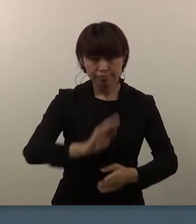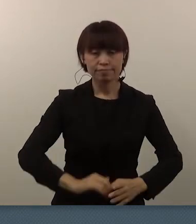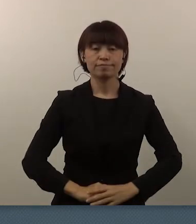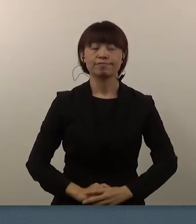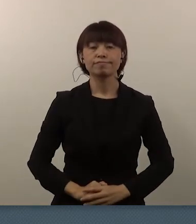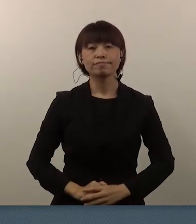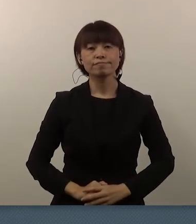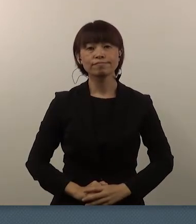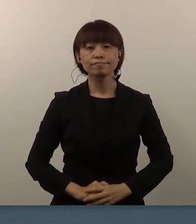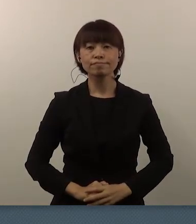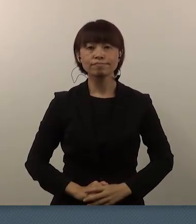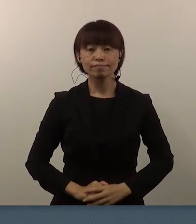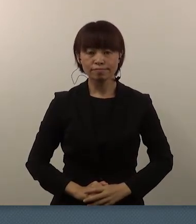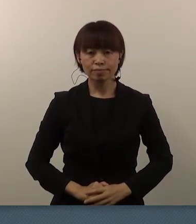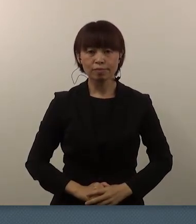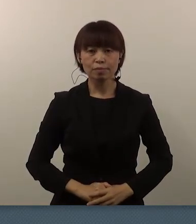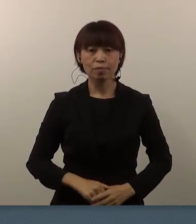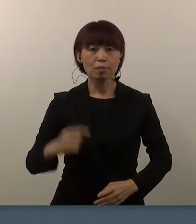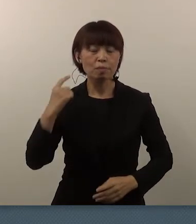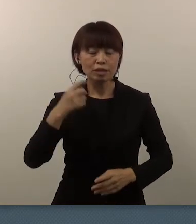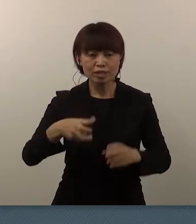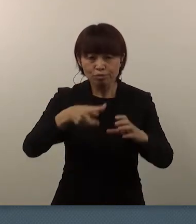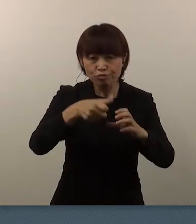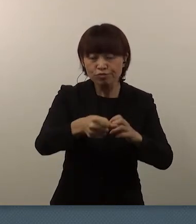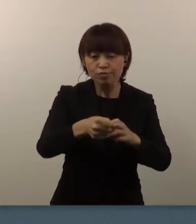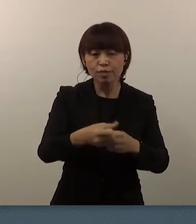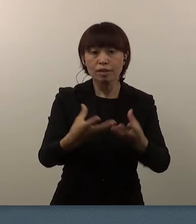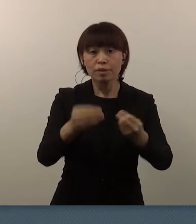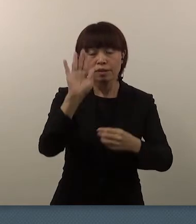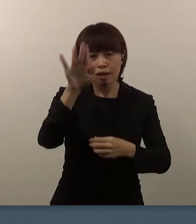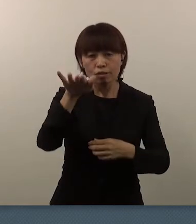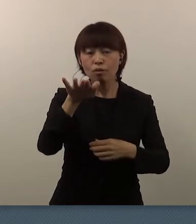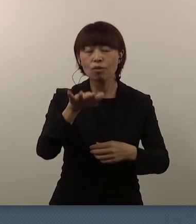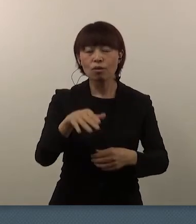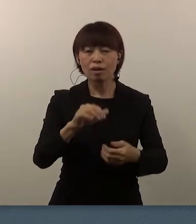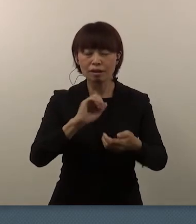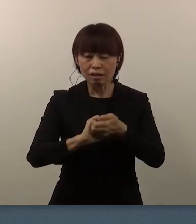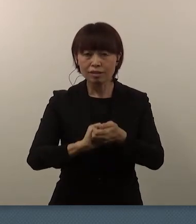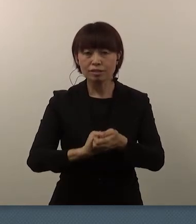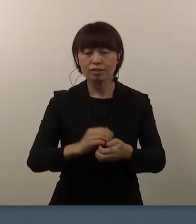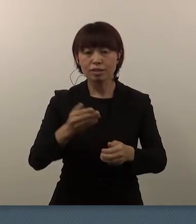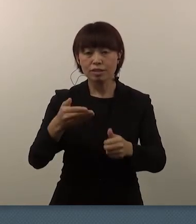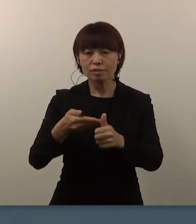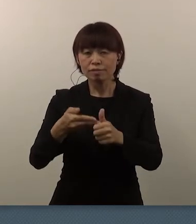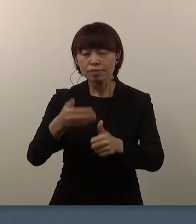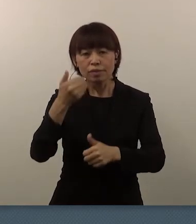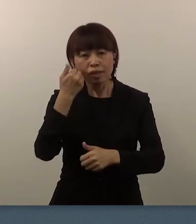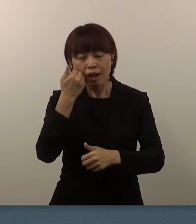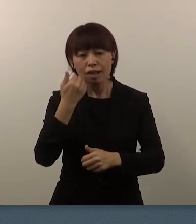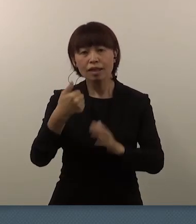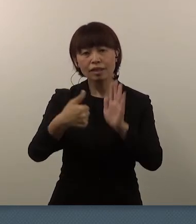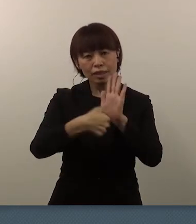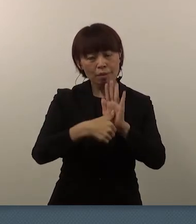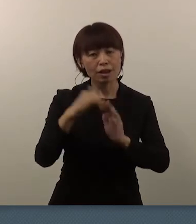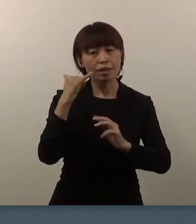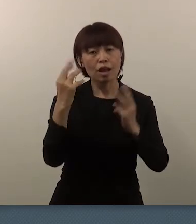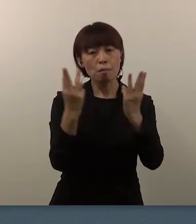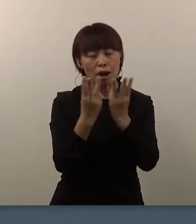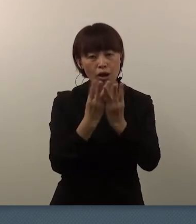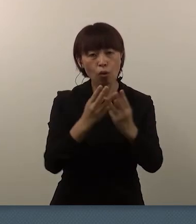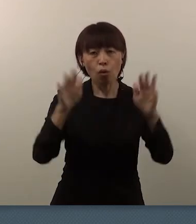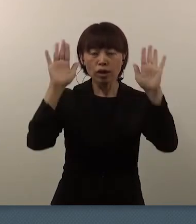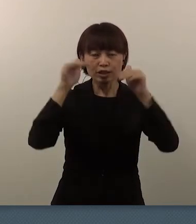なおマイクロチップ装着後は必ず飼い主の名前や連絡先、犬の種類や名前、性別